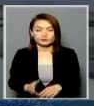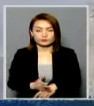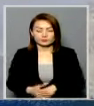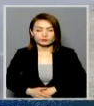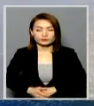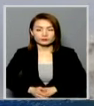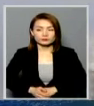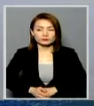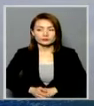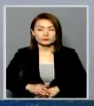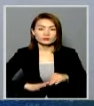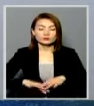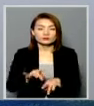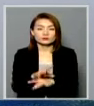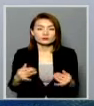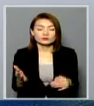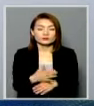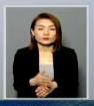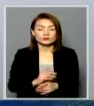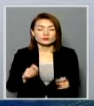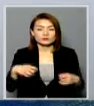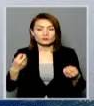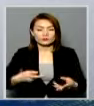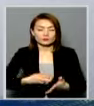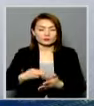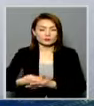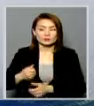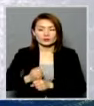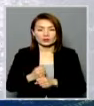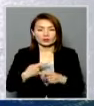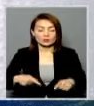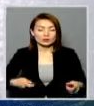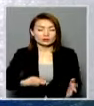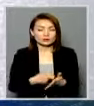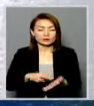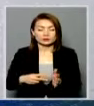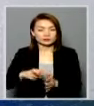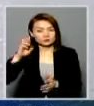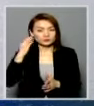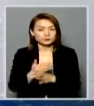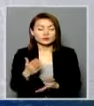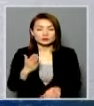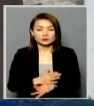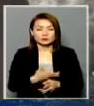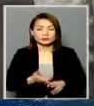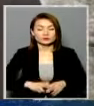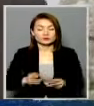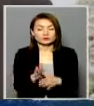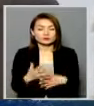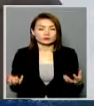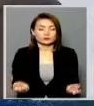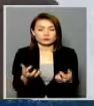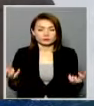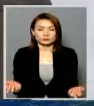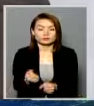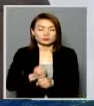мүмкін. Мамандардың сөзінше, балыққа беретін арнайы жем мен құрылғы және басқа да бағыттарға субсидия бөлінеді. Осылайша жойылып бара жатқан су